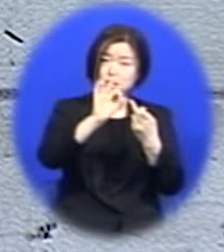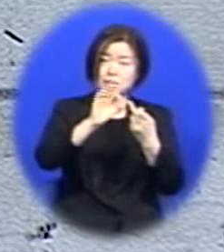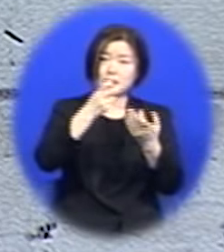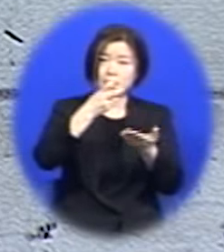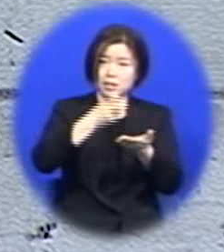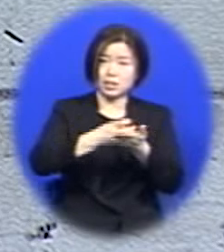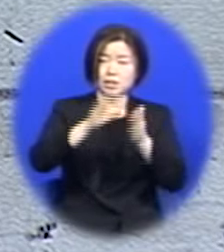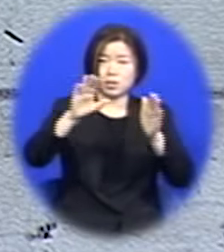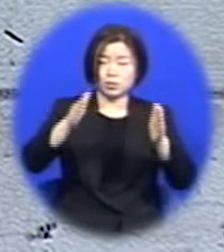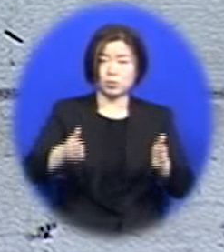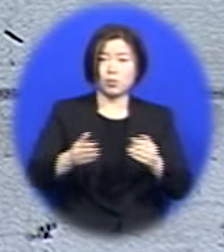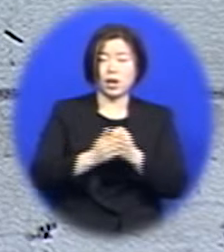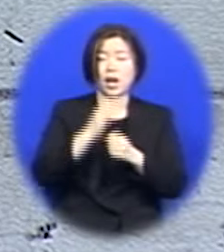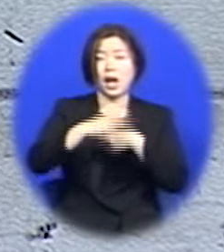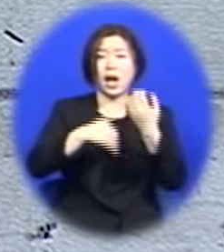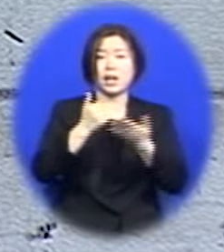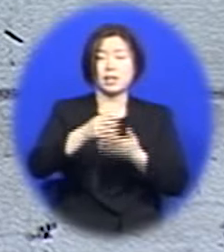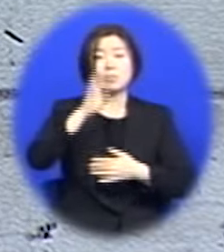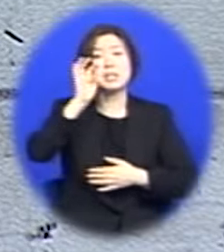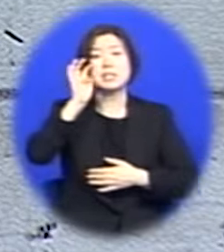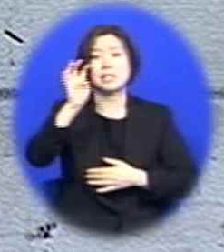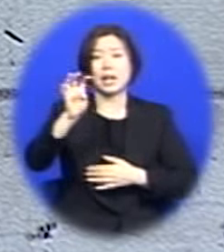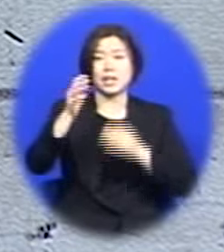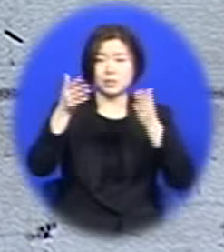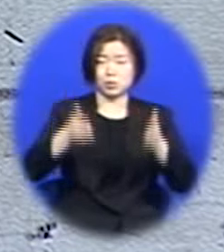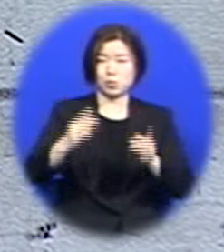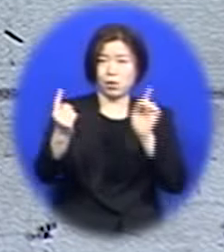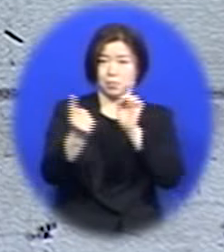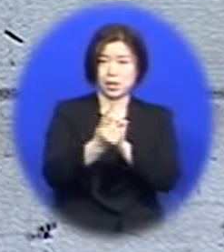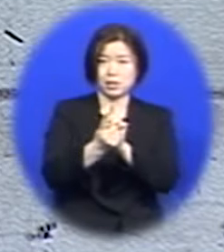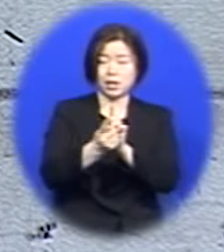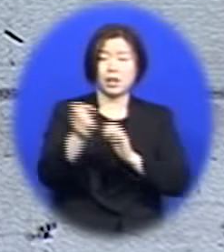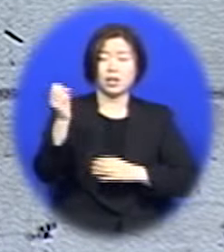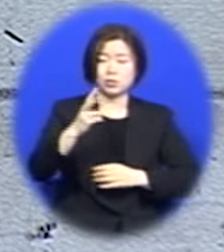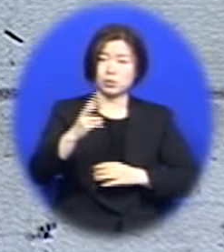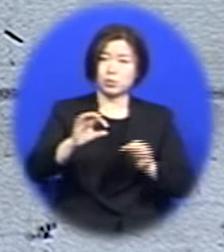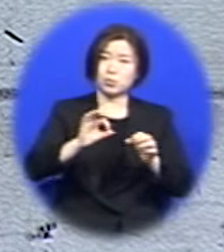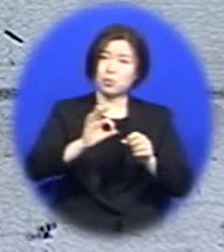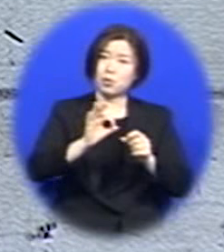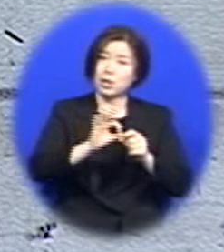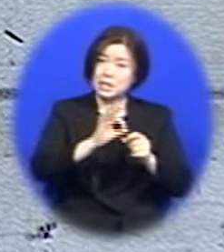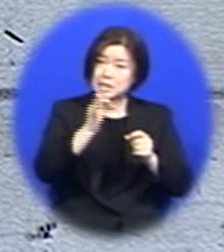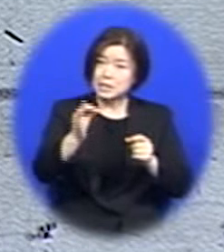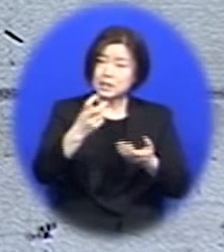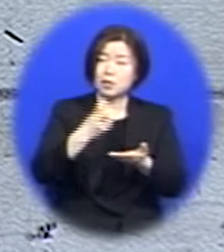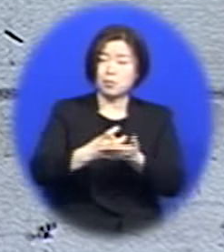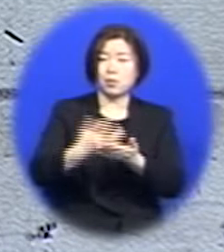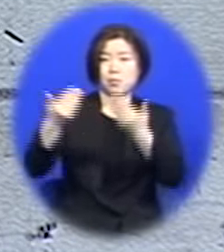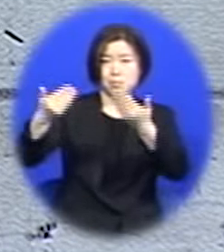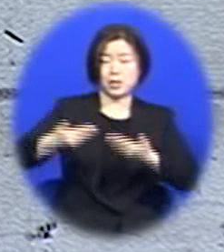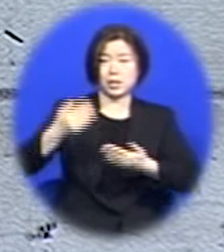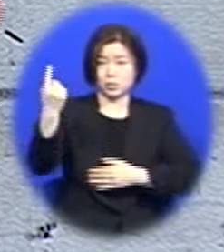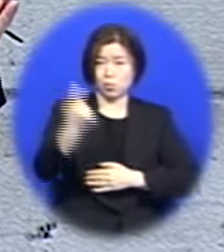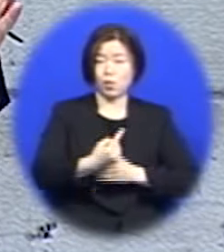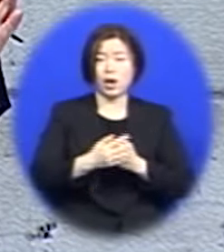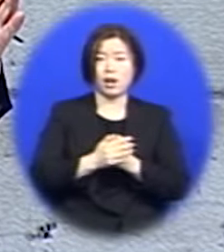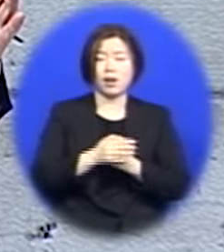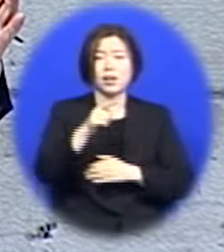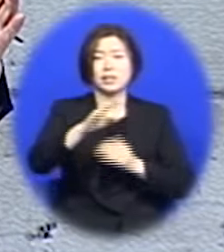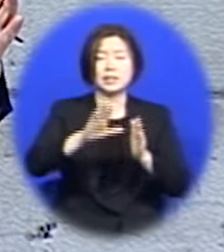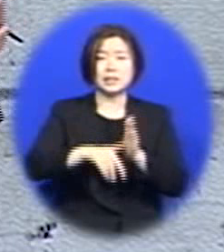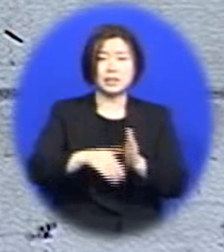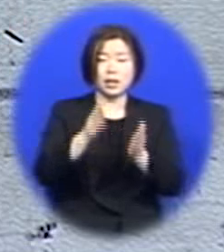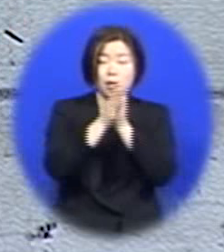하나님을 40일 동안 만납니다. 그리고 십계명을 받아 내려오죠. 그때 모세의 얼굴에 광채가